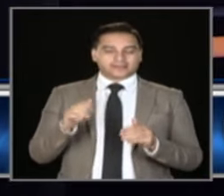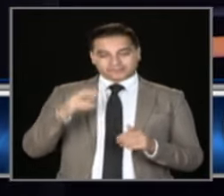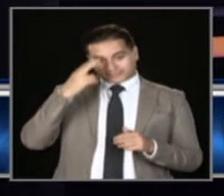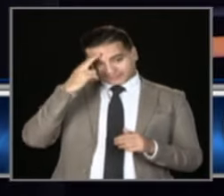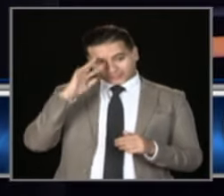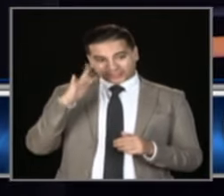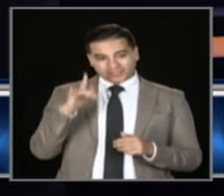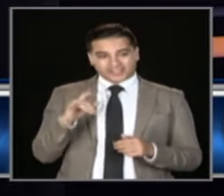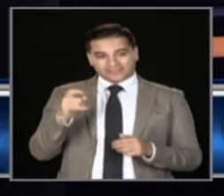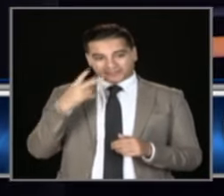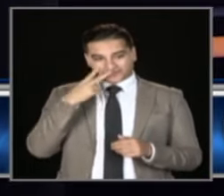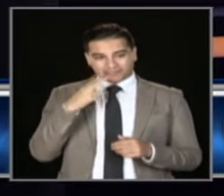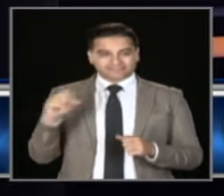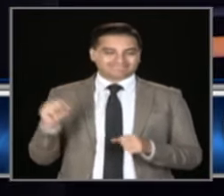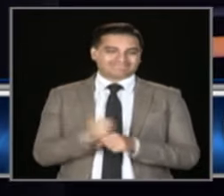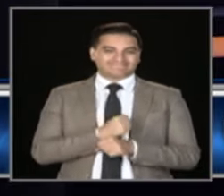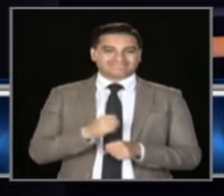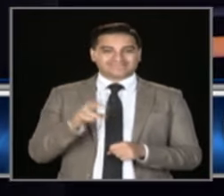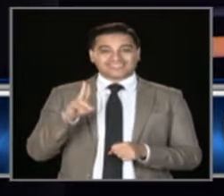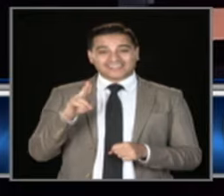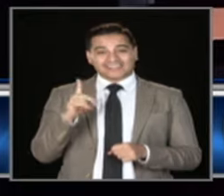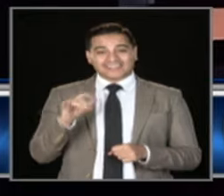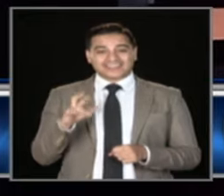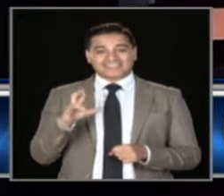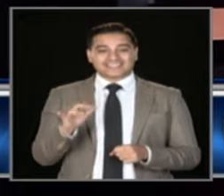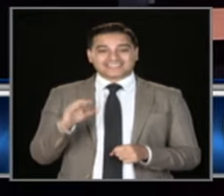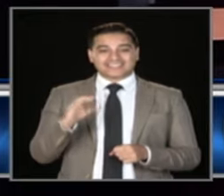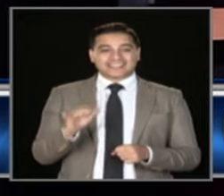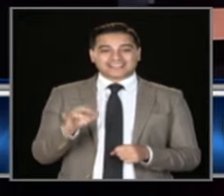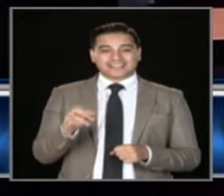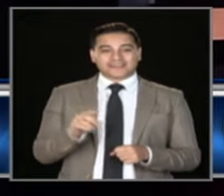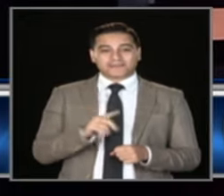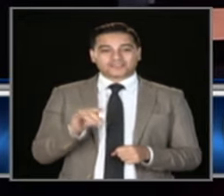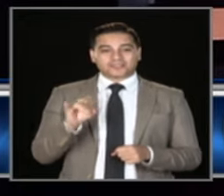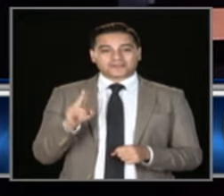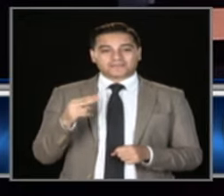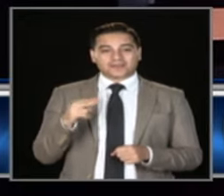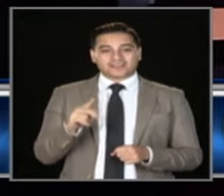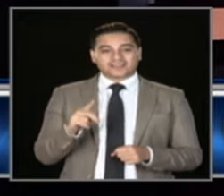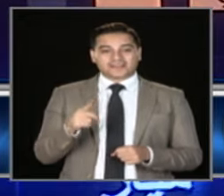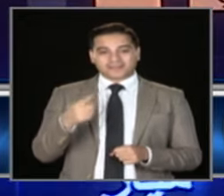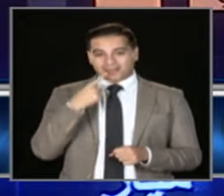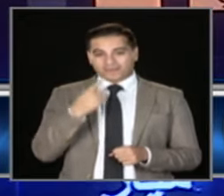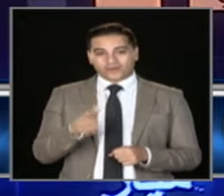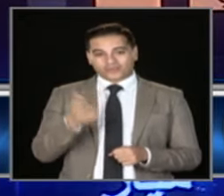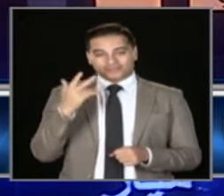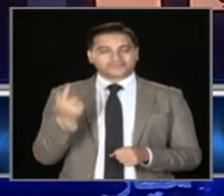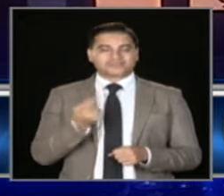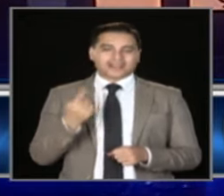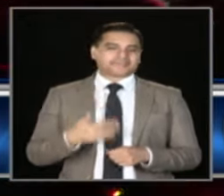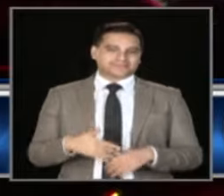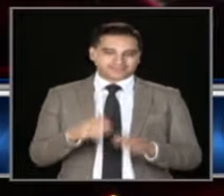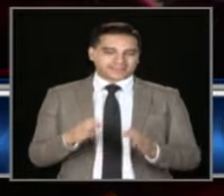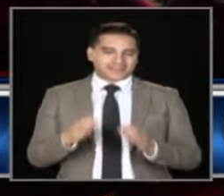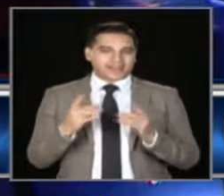شريف تريزجيه هو تريزجيه فع عم اقوللكم تريزيجيه مش متعب طب ما قلت ميار اجابه